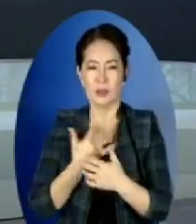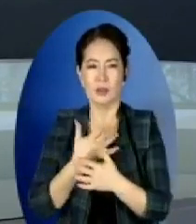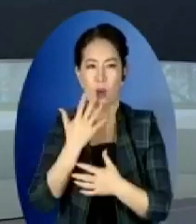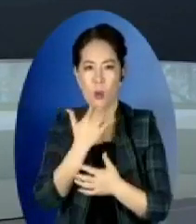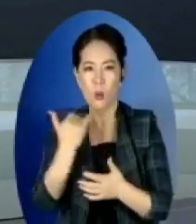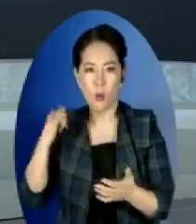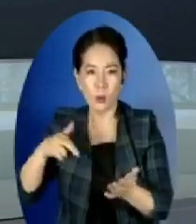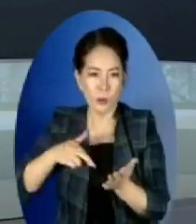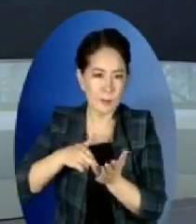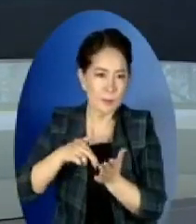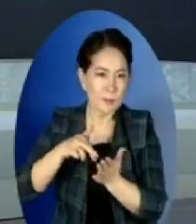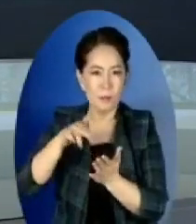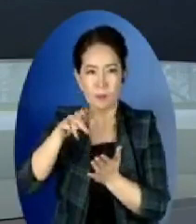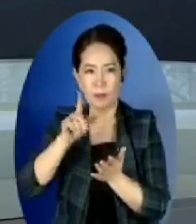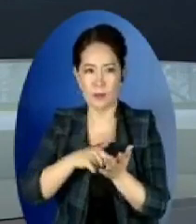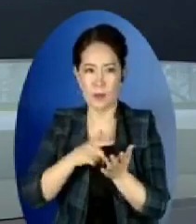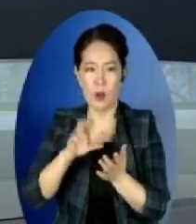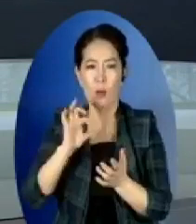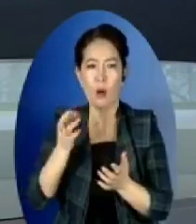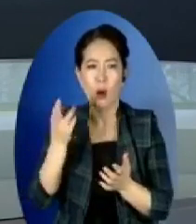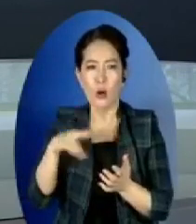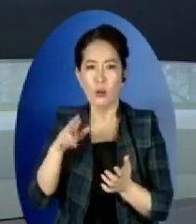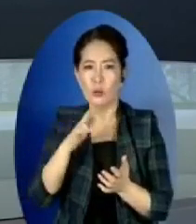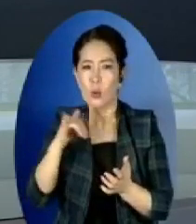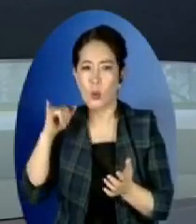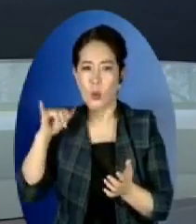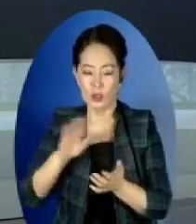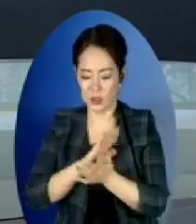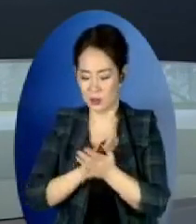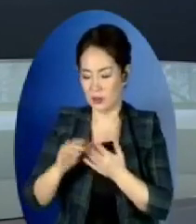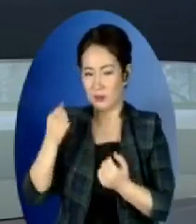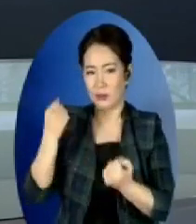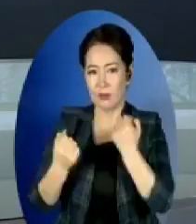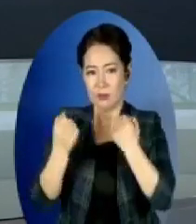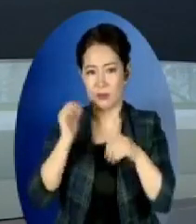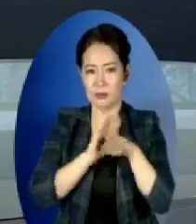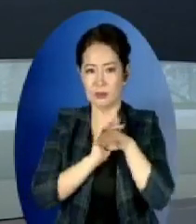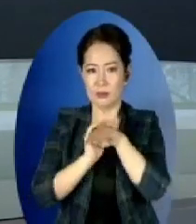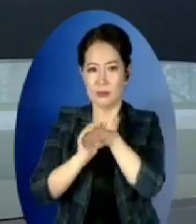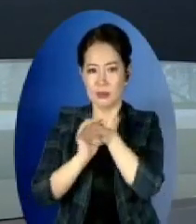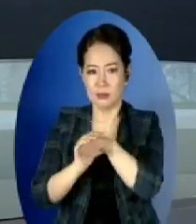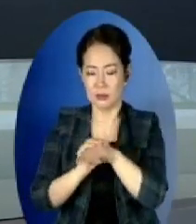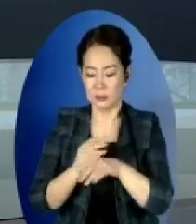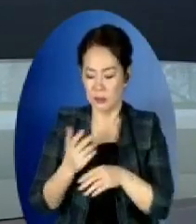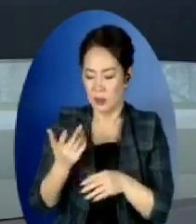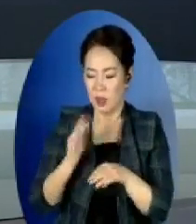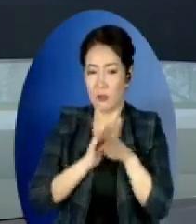алхахыг чухалчлан үзэж байна. Богдуул руу нийтийн тээврийн шин чиглэл гаргаснаар ууланд алхах иргэд ч